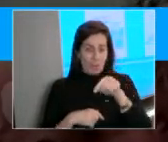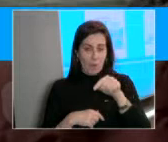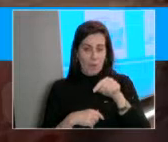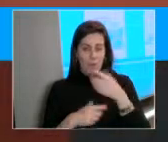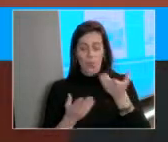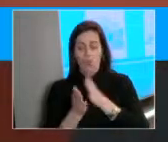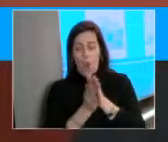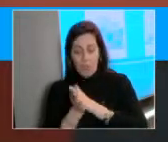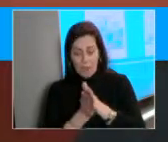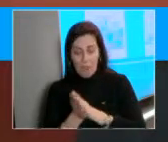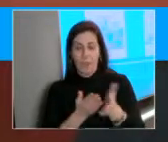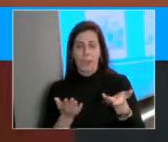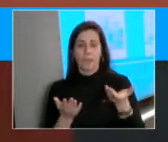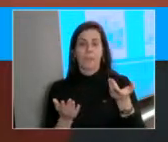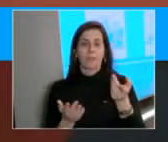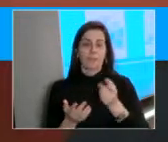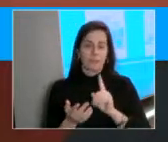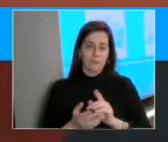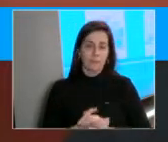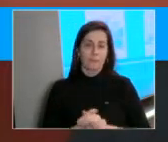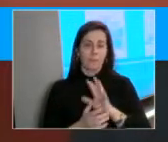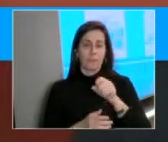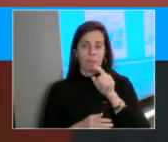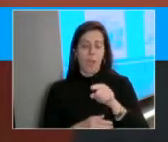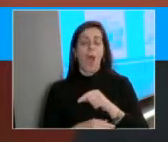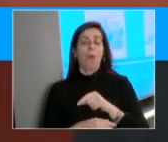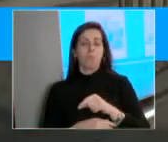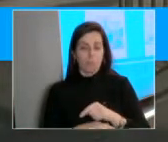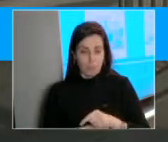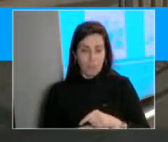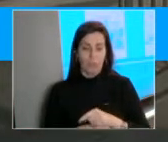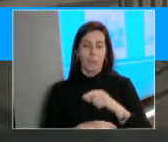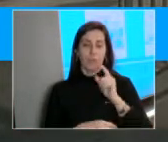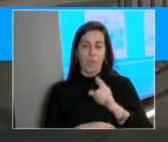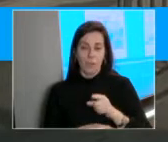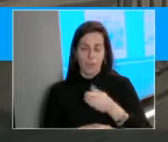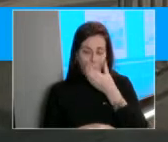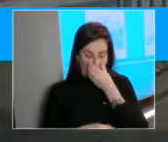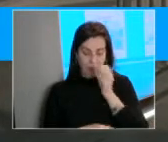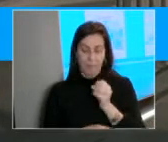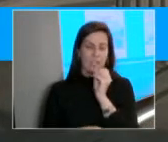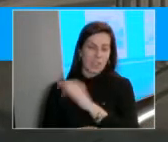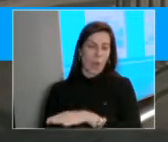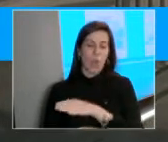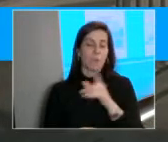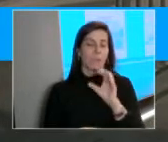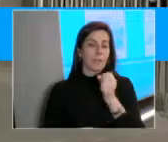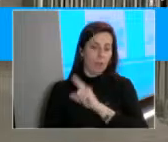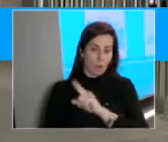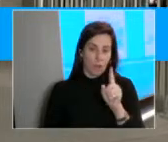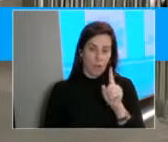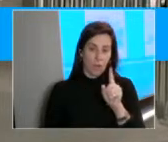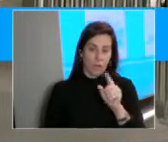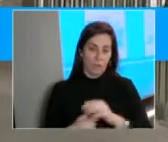לשטוף ידיים ולא להתקל במקום התנועות ציפוריים, ואם אתה מתעטש, אז אתה אפשר להתעטש לממחתה ואחר כך לזרוק את זה, ואם לא...